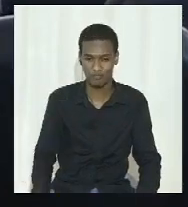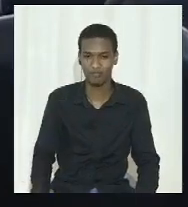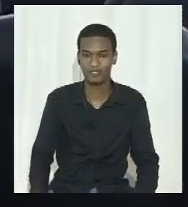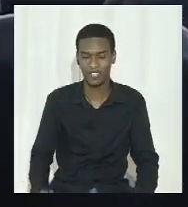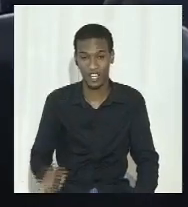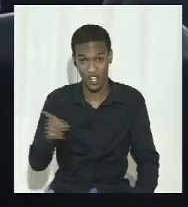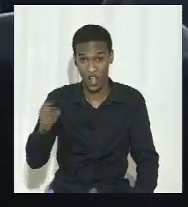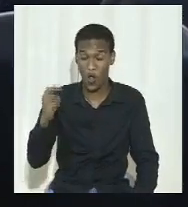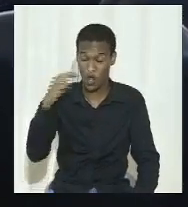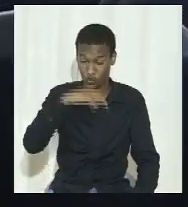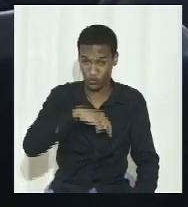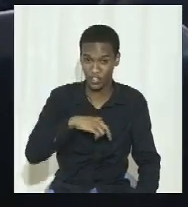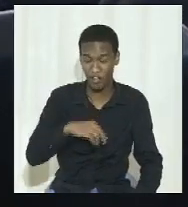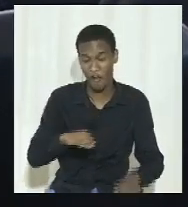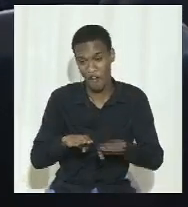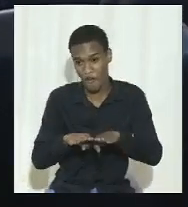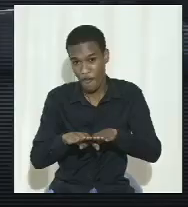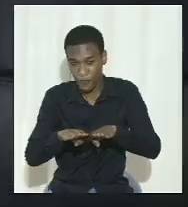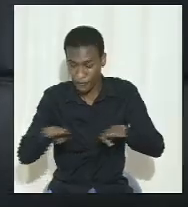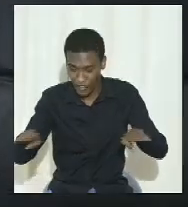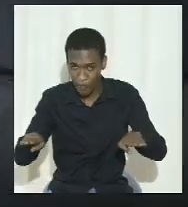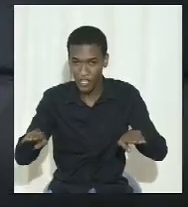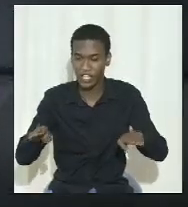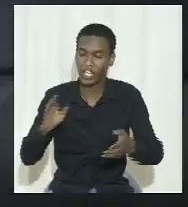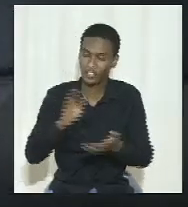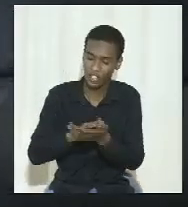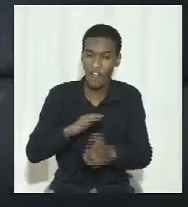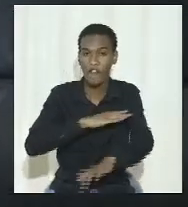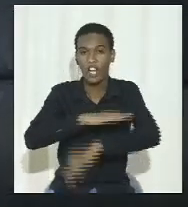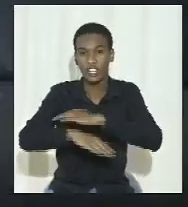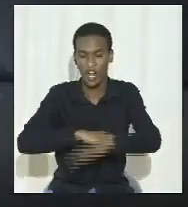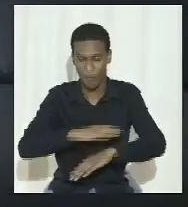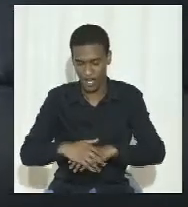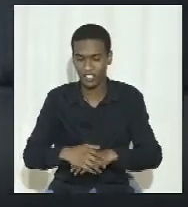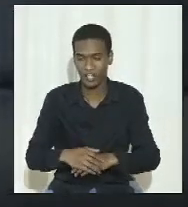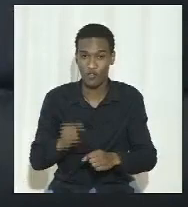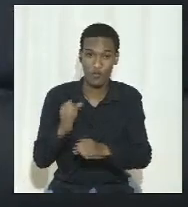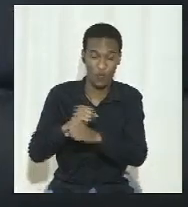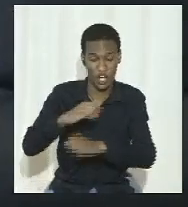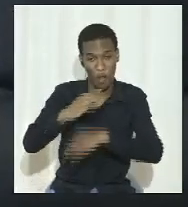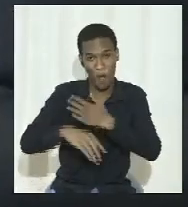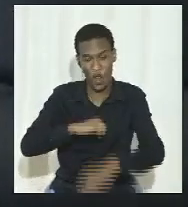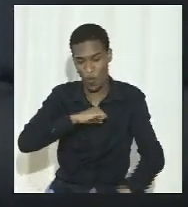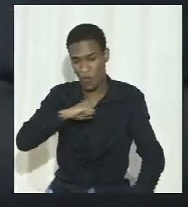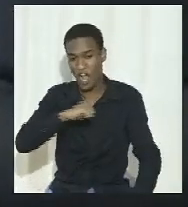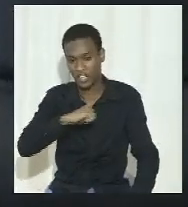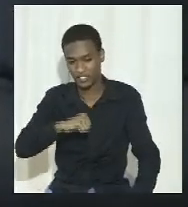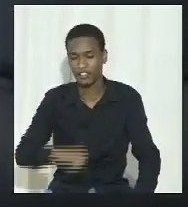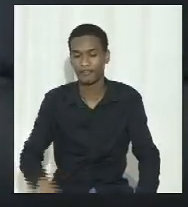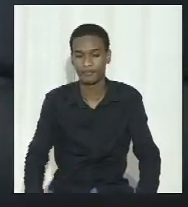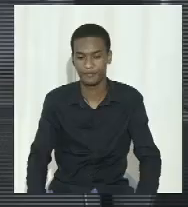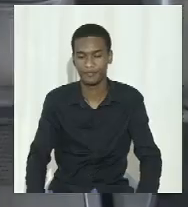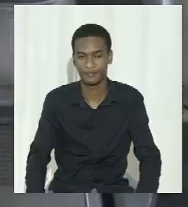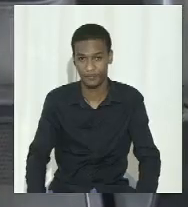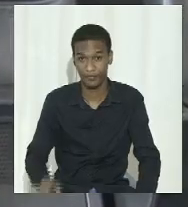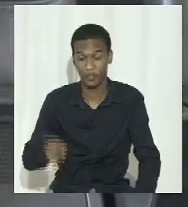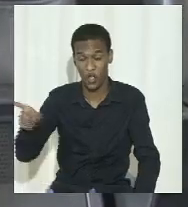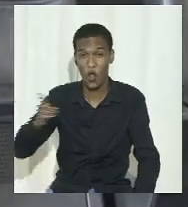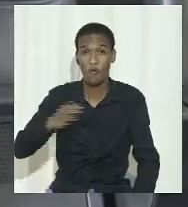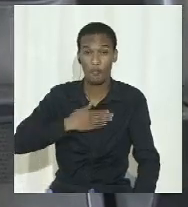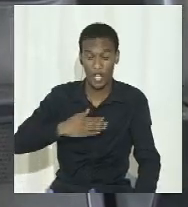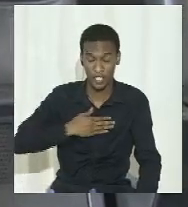fandriam-pahalemana sy fahasalamana eo amin'ny fanatanterahana ny asa. Ireo mpianatra manaraka ny fampianarana momba